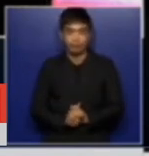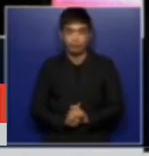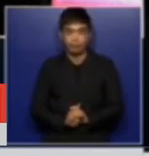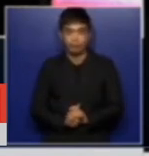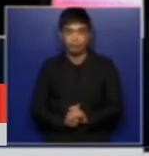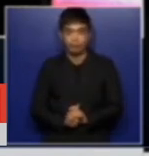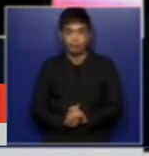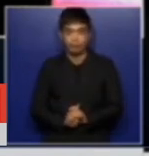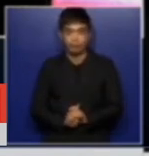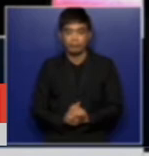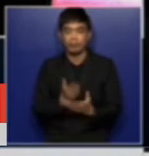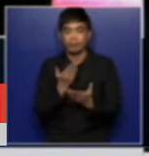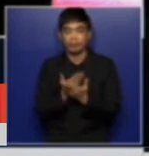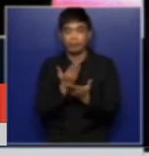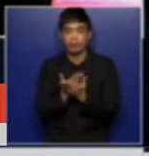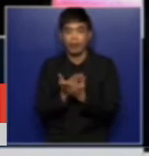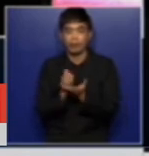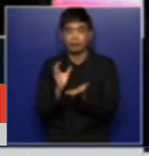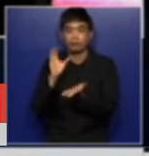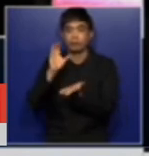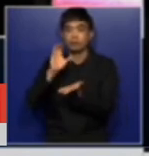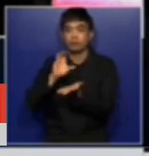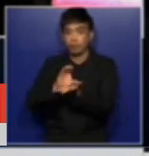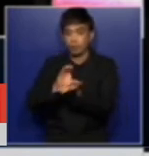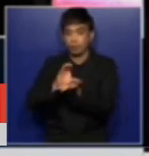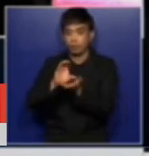ก็ประมาณปี